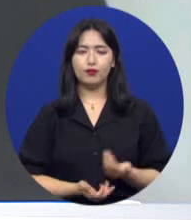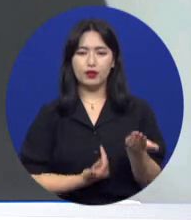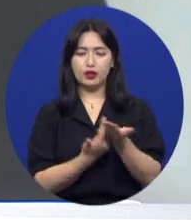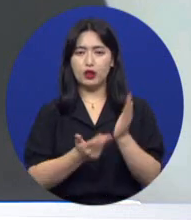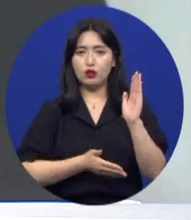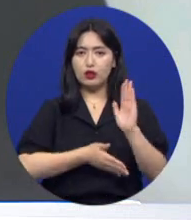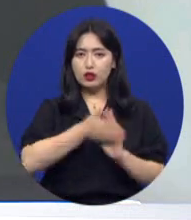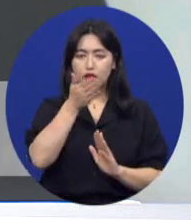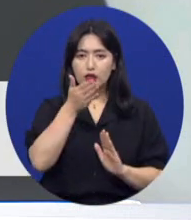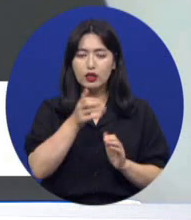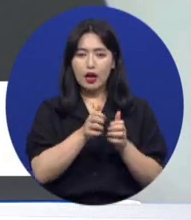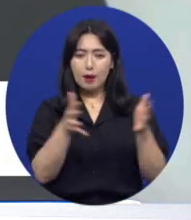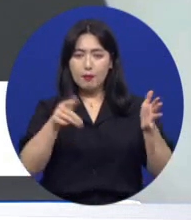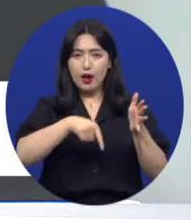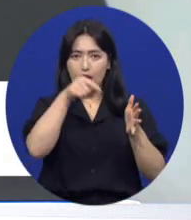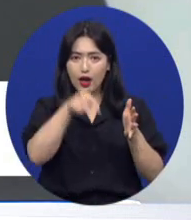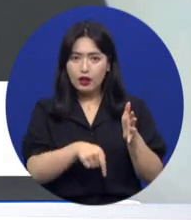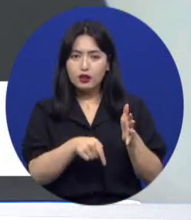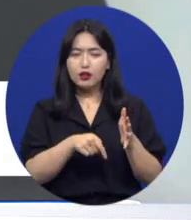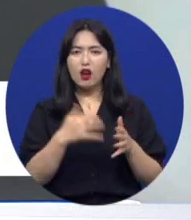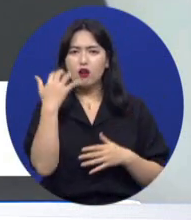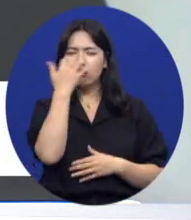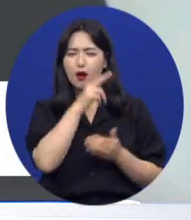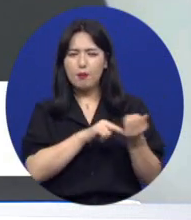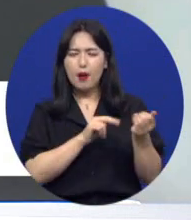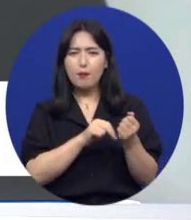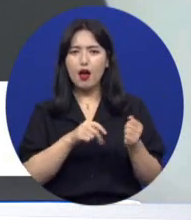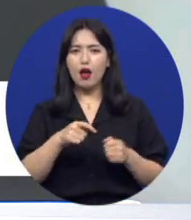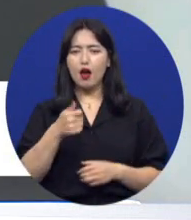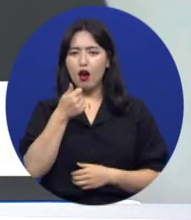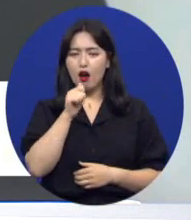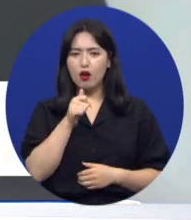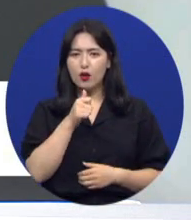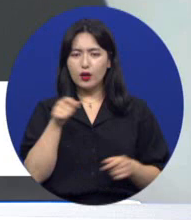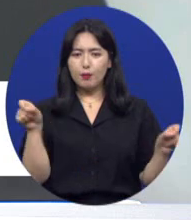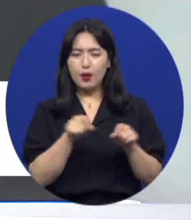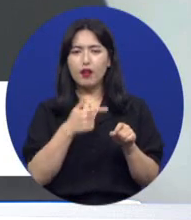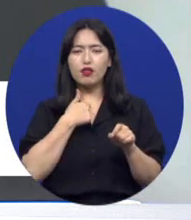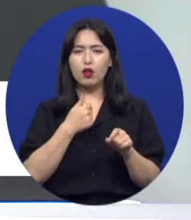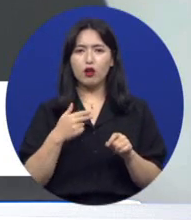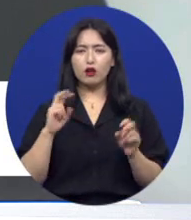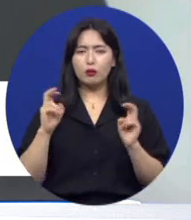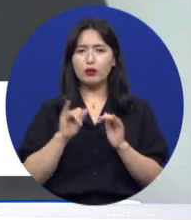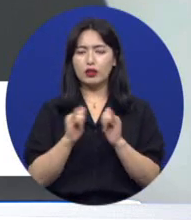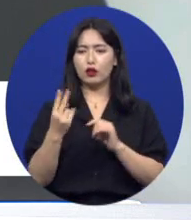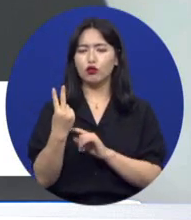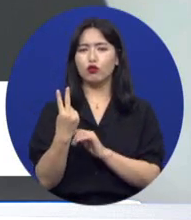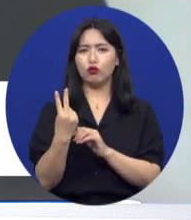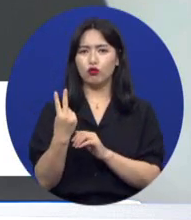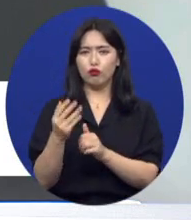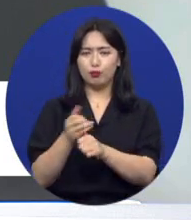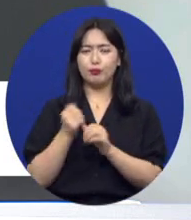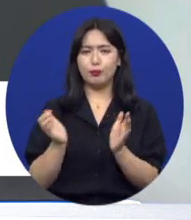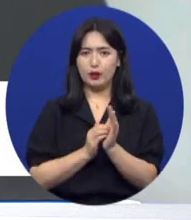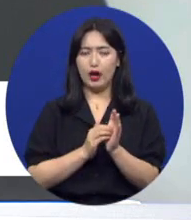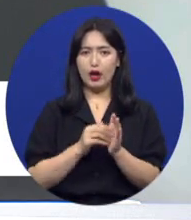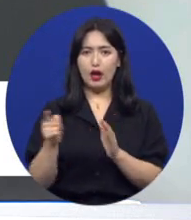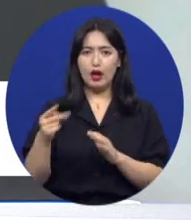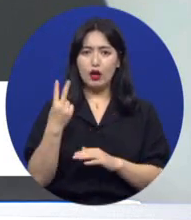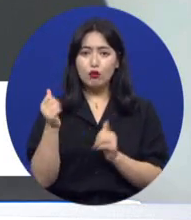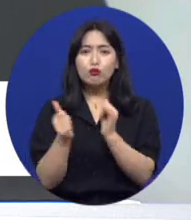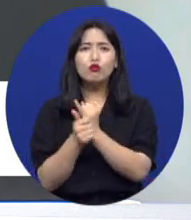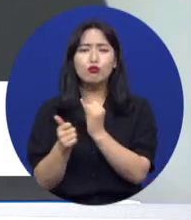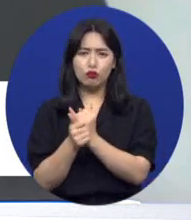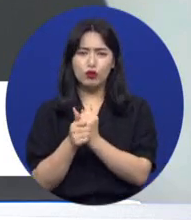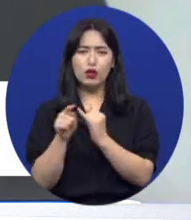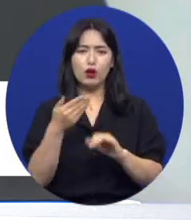재 주신의 오피스텔에서 성매매를 알수 란 없자 2명이 구속됐습니다 부부인 이들은 외국인 여성들의 고용하고